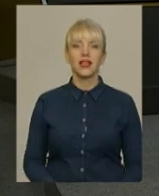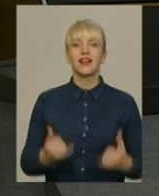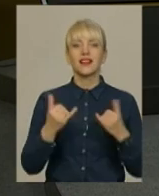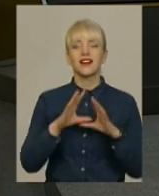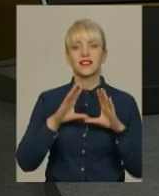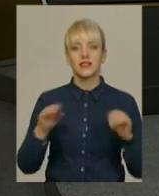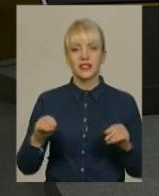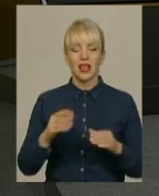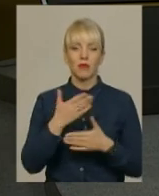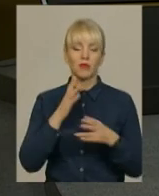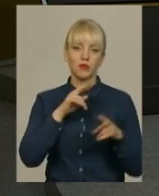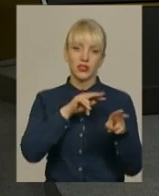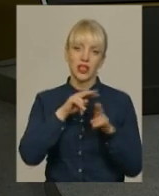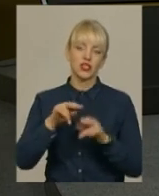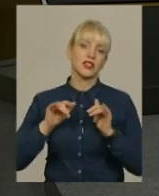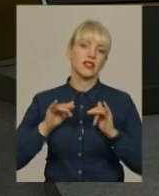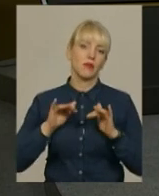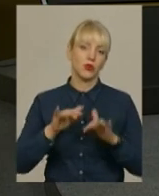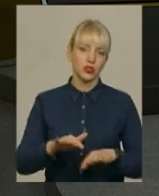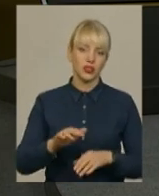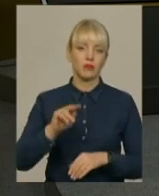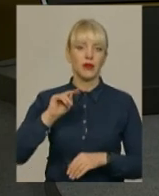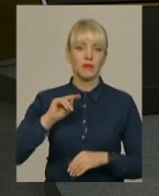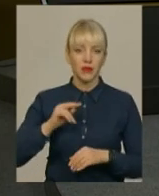Наразі це все. Ми будемо стежити за розвитком